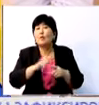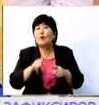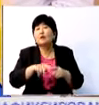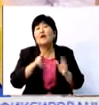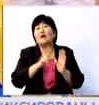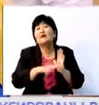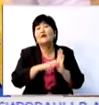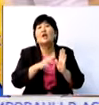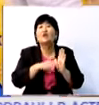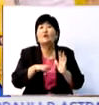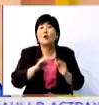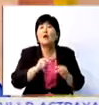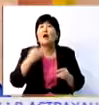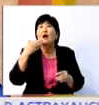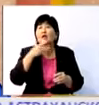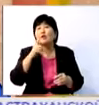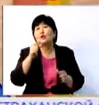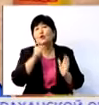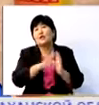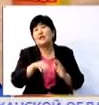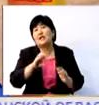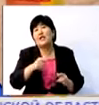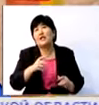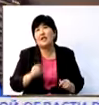по 80-90 тенге, рис по 160 тенге.